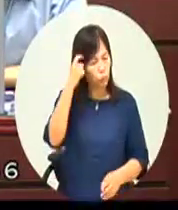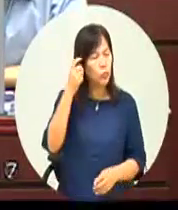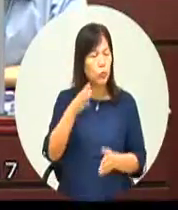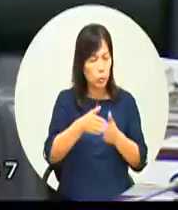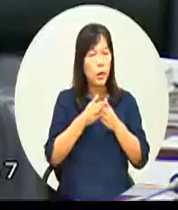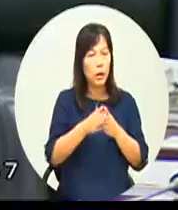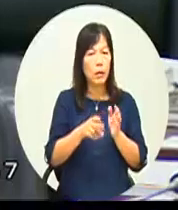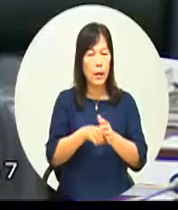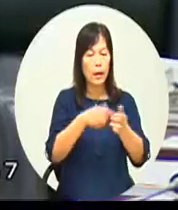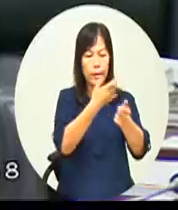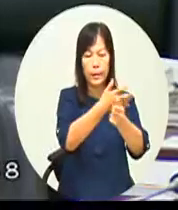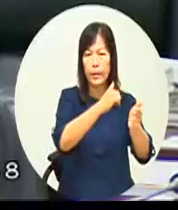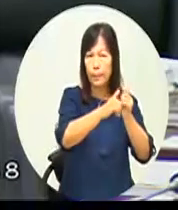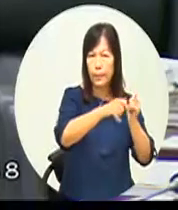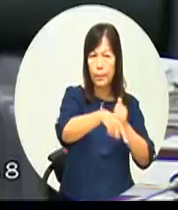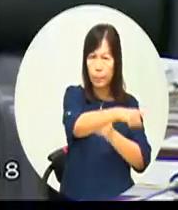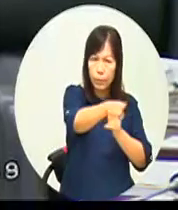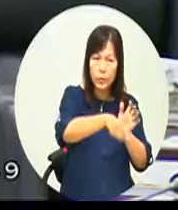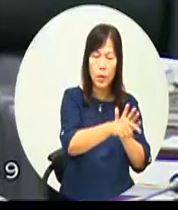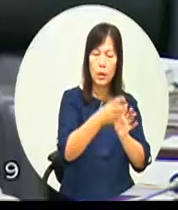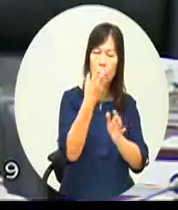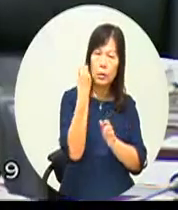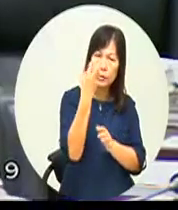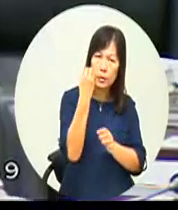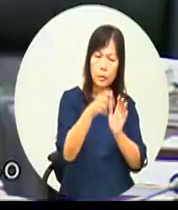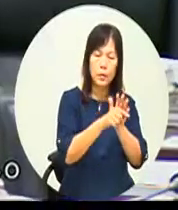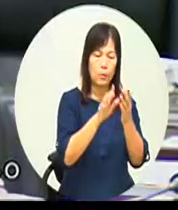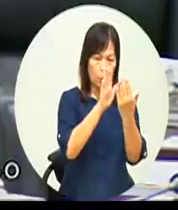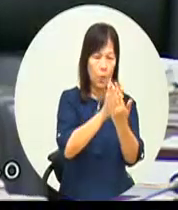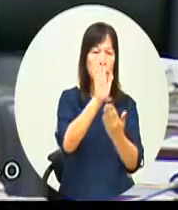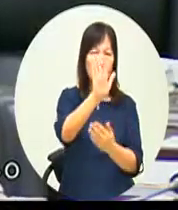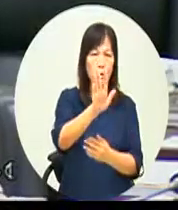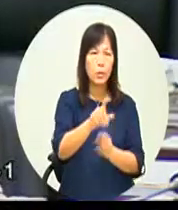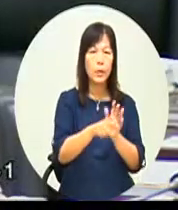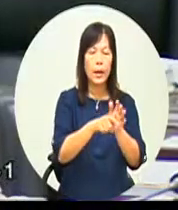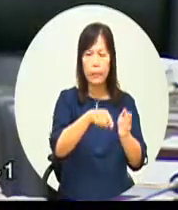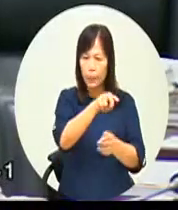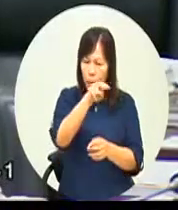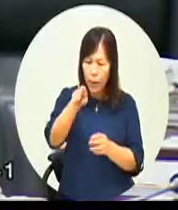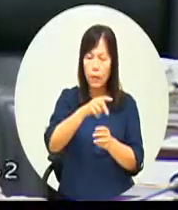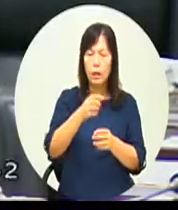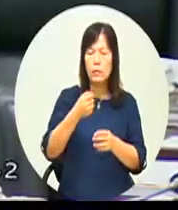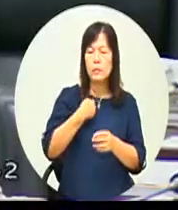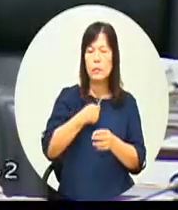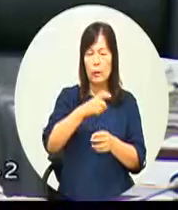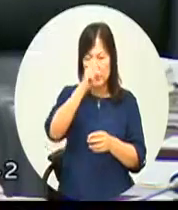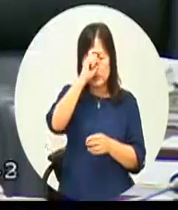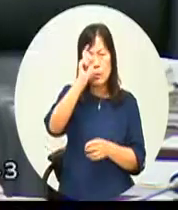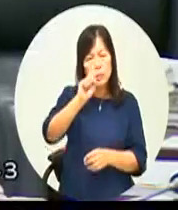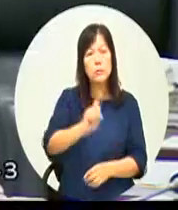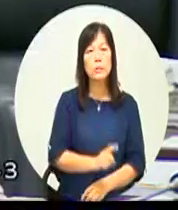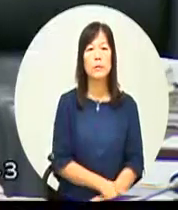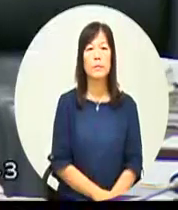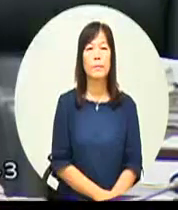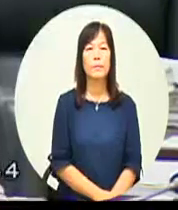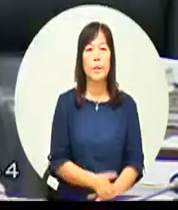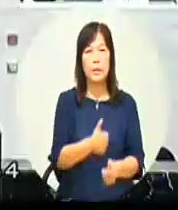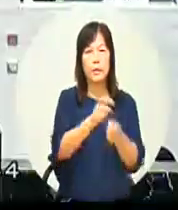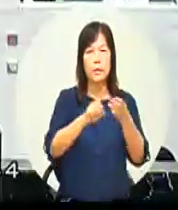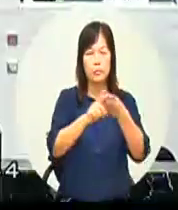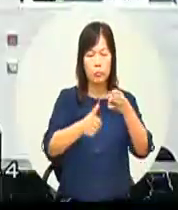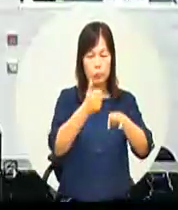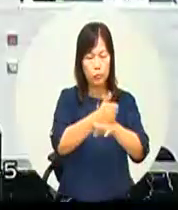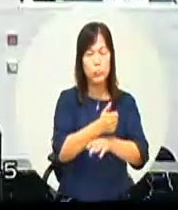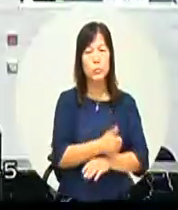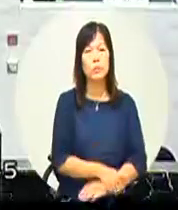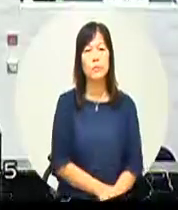也给这里的民众真的有一个新的一个方向，让他们能够看到希望。 好不好？好，谢谢局长，谢谢主席。